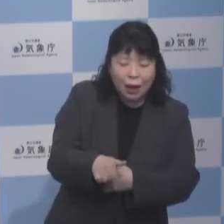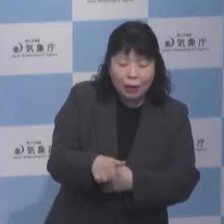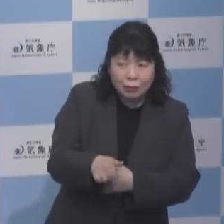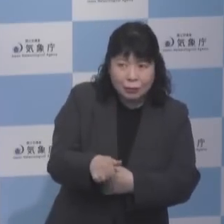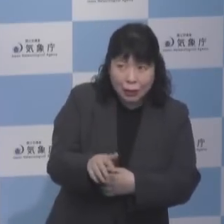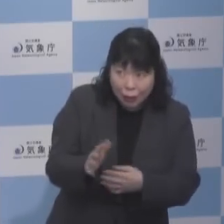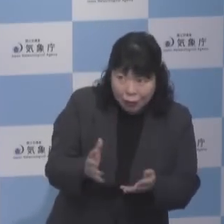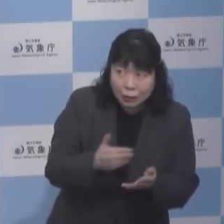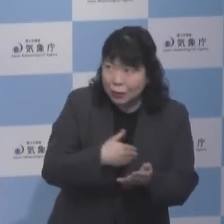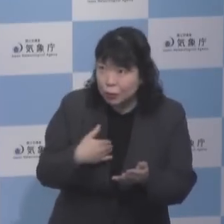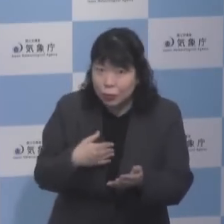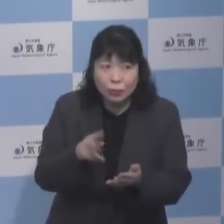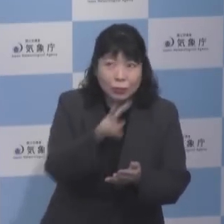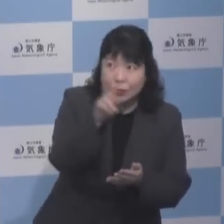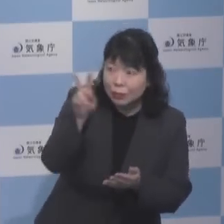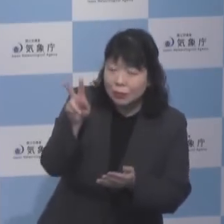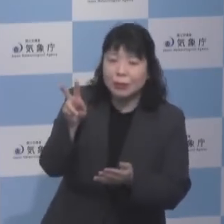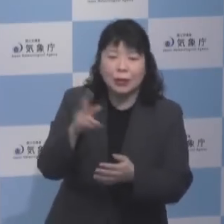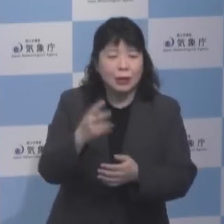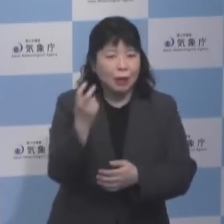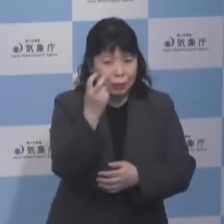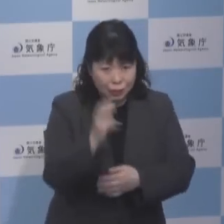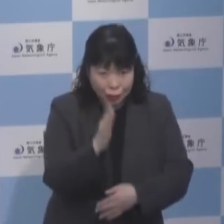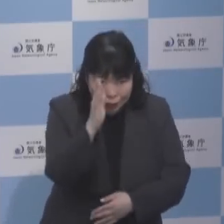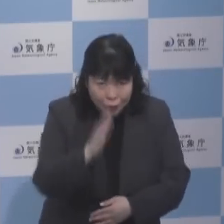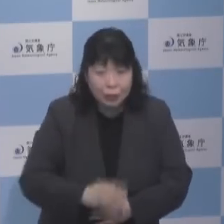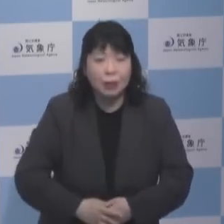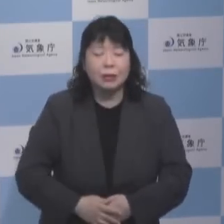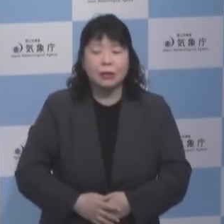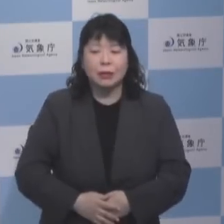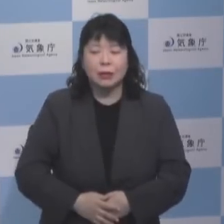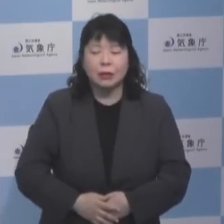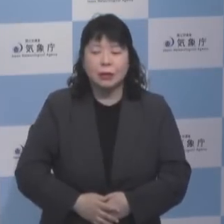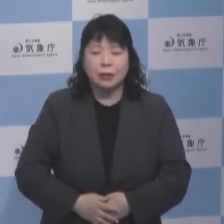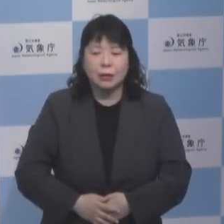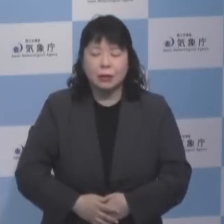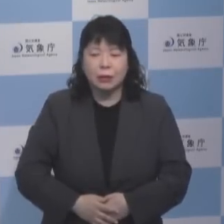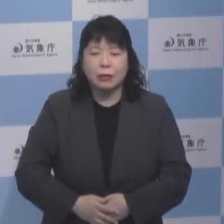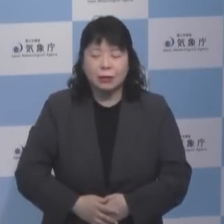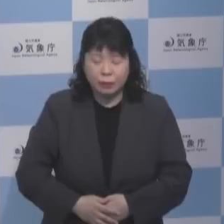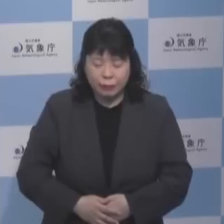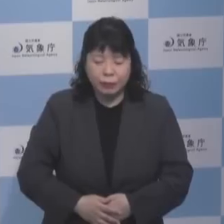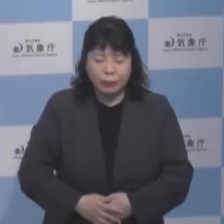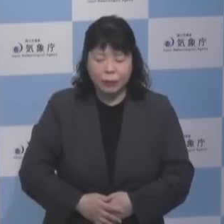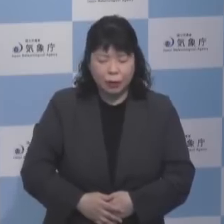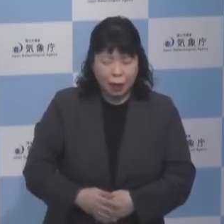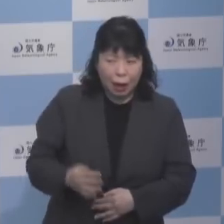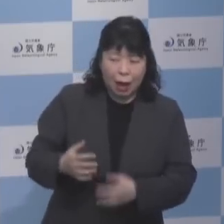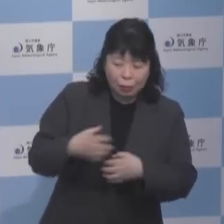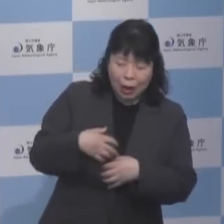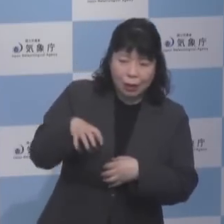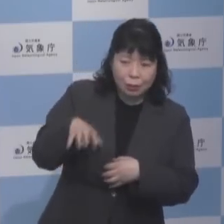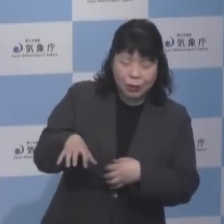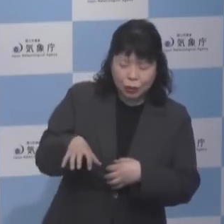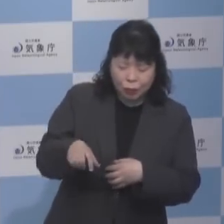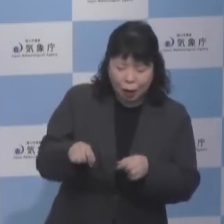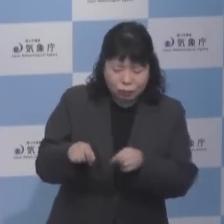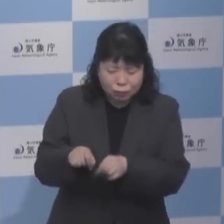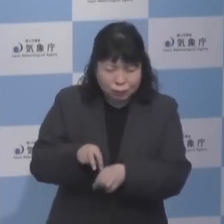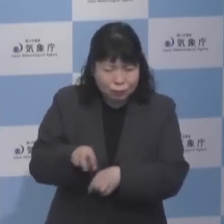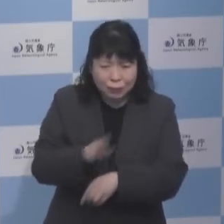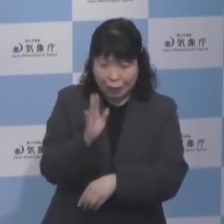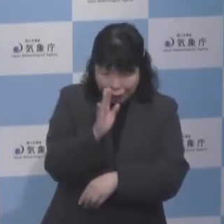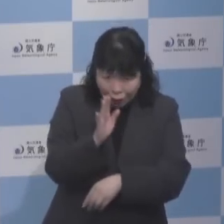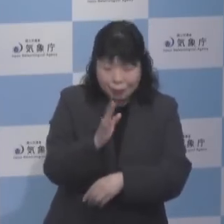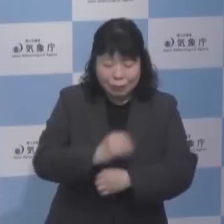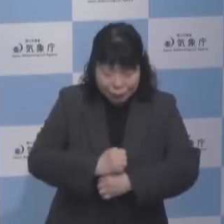改めてご確認ください。で、そういった場合になるべくそういった場所には近づかない、そういったことをしていただければと思